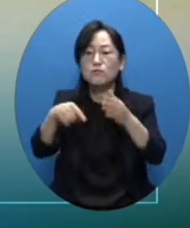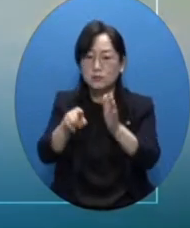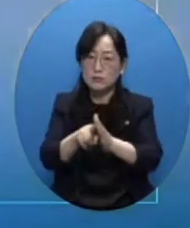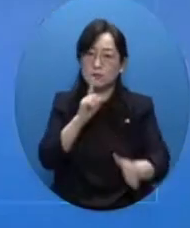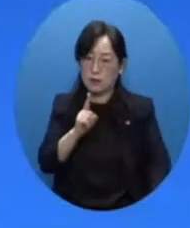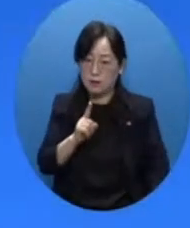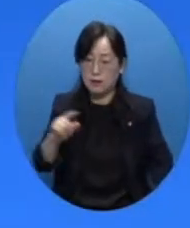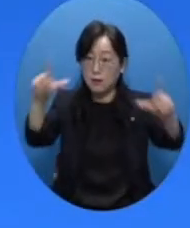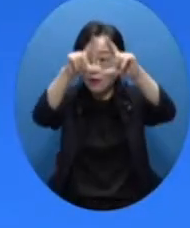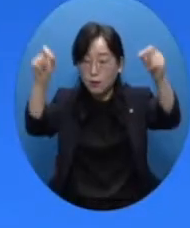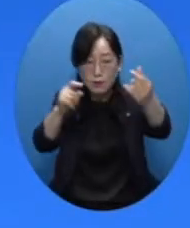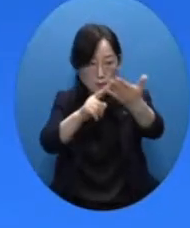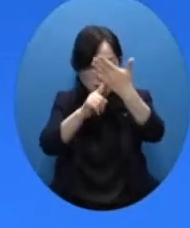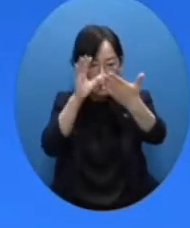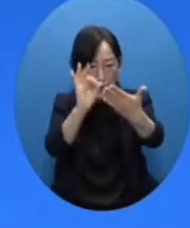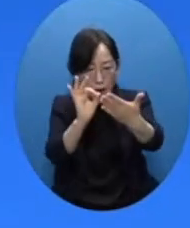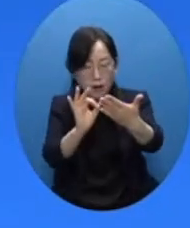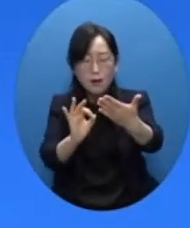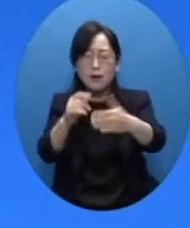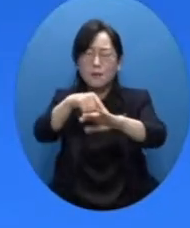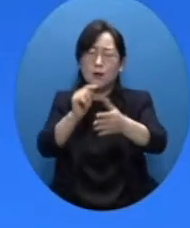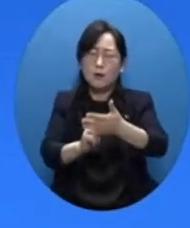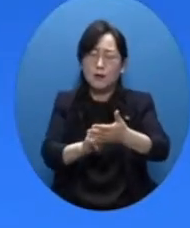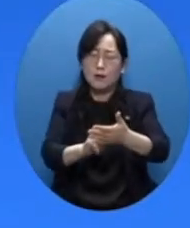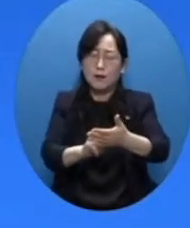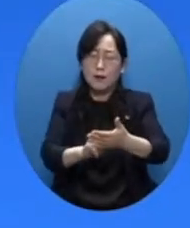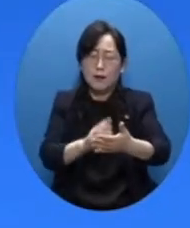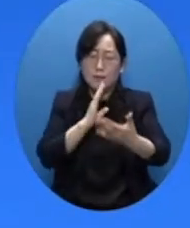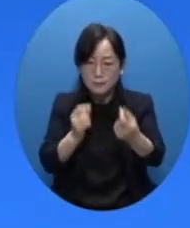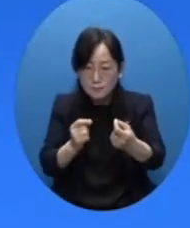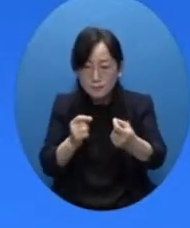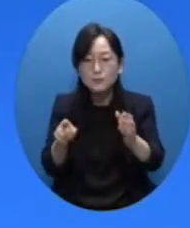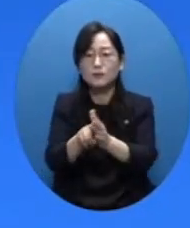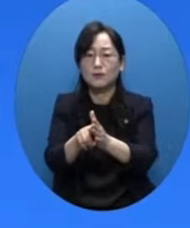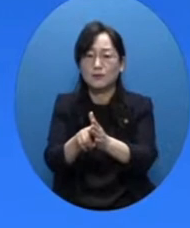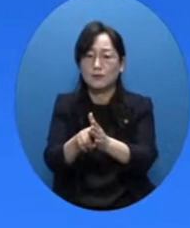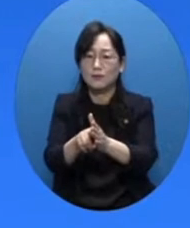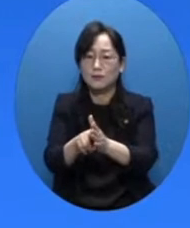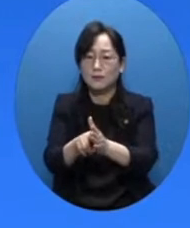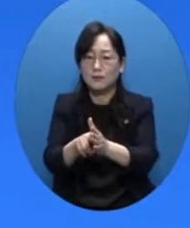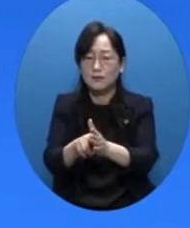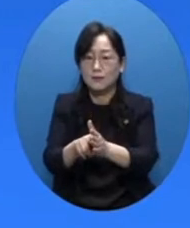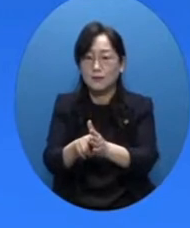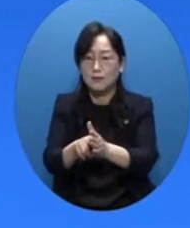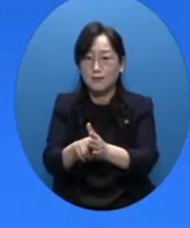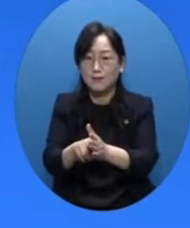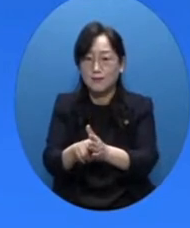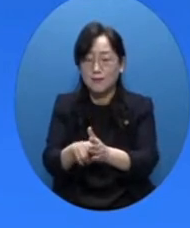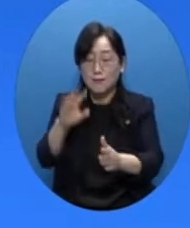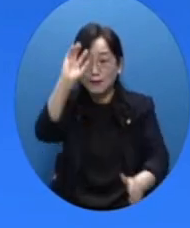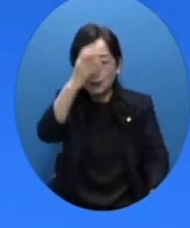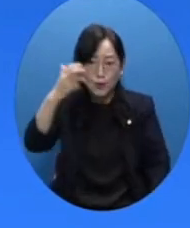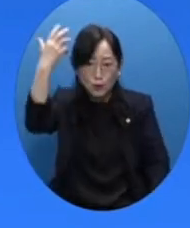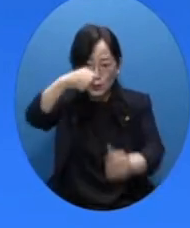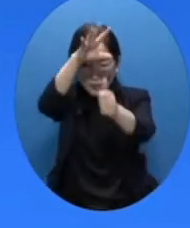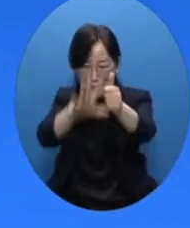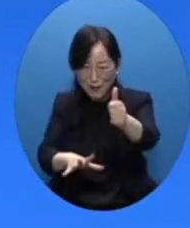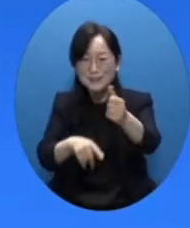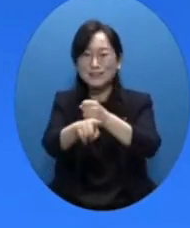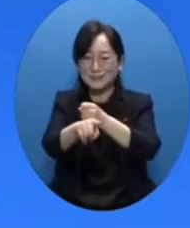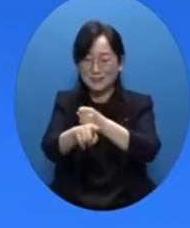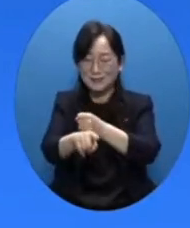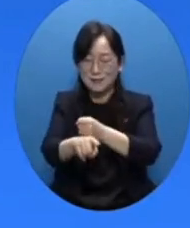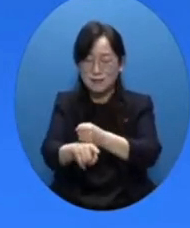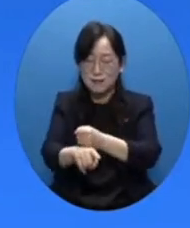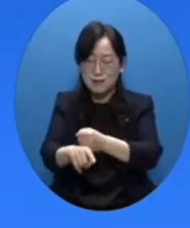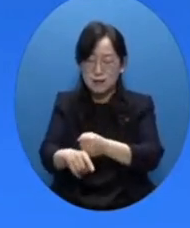i 말씀 다 맘에 들어 왔는데 우리 수 몸 주로 필요하면 성령이 만 겁니다 그날 밤에